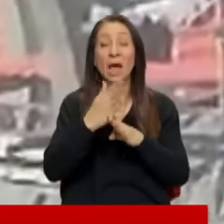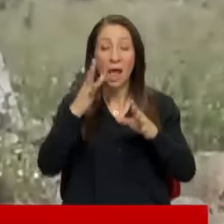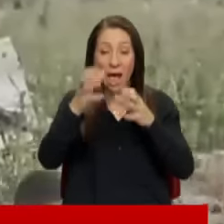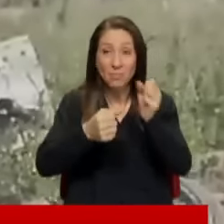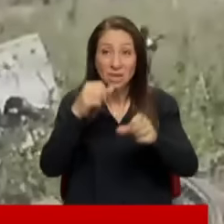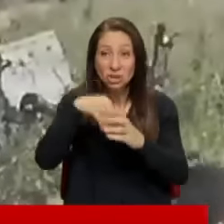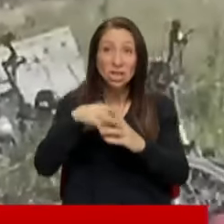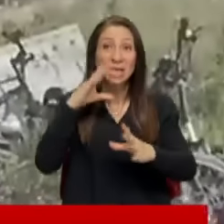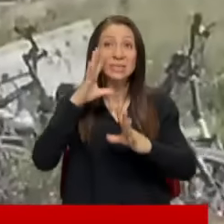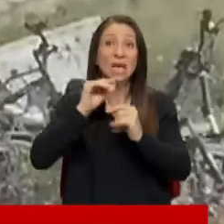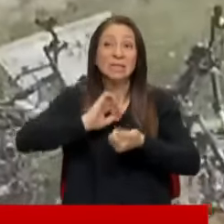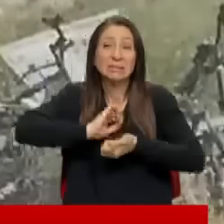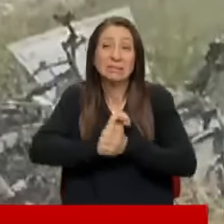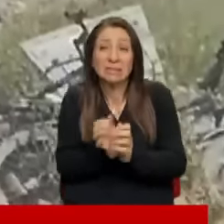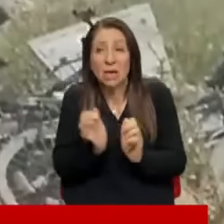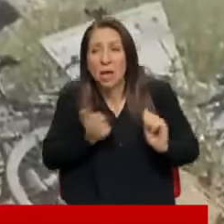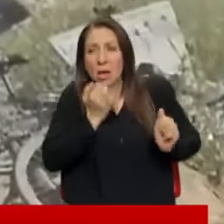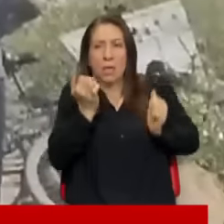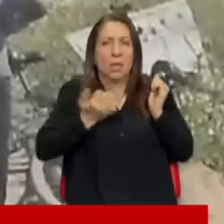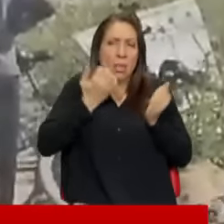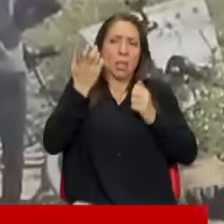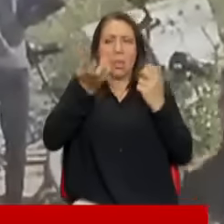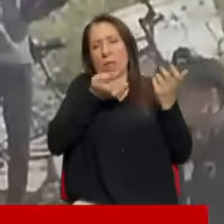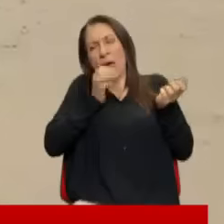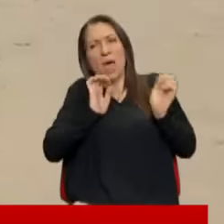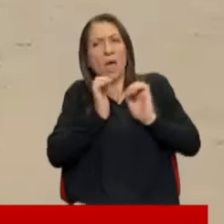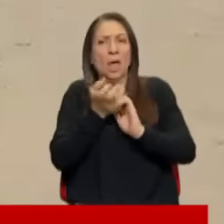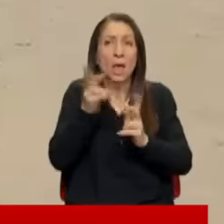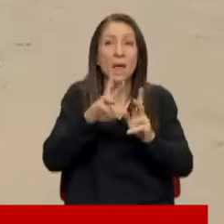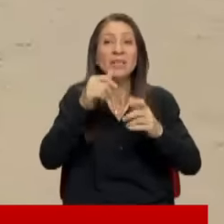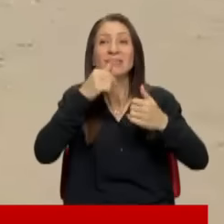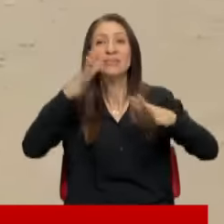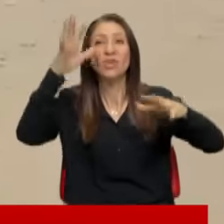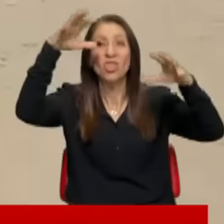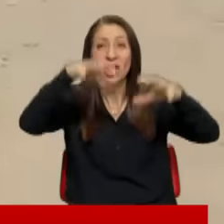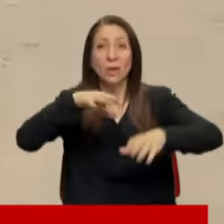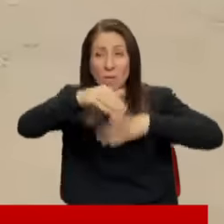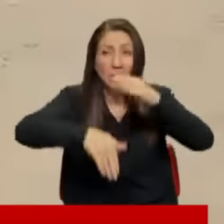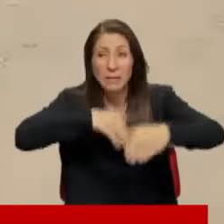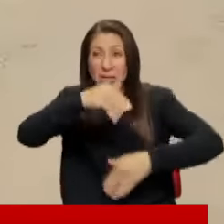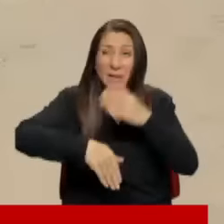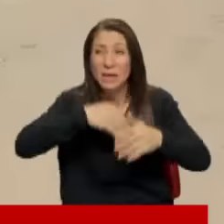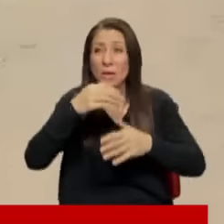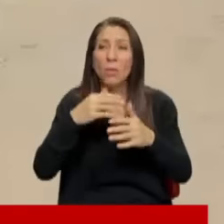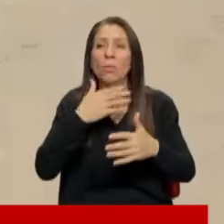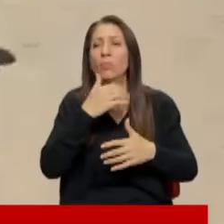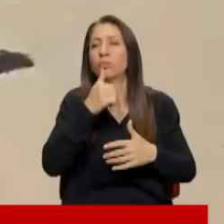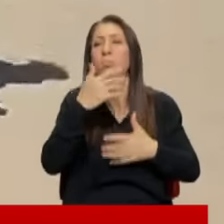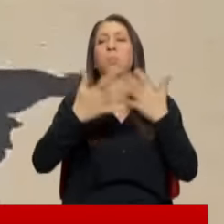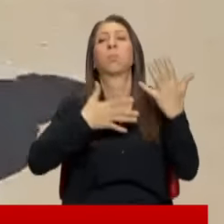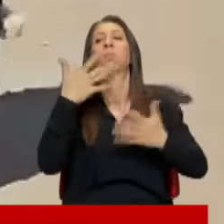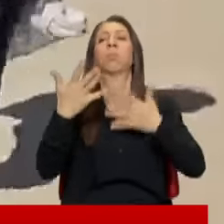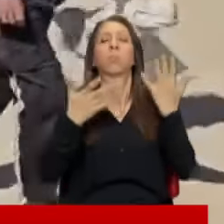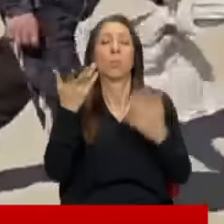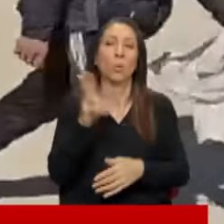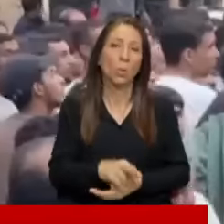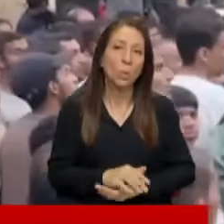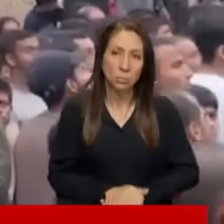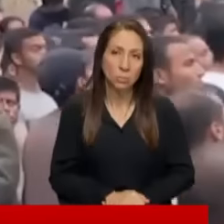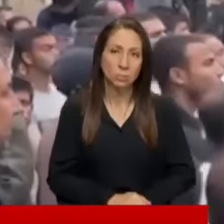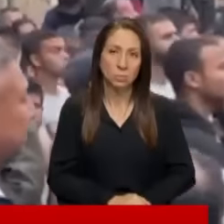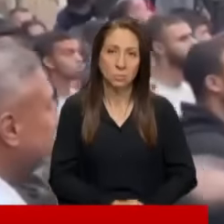yaşanıyor. İnsanlar o izdihamlarda can veriyor. Ya da denize düşen yardımları almak için suya atlayanlar boğularak hayatını